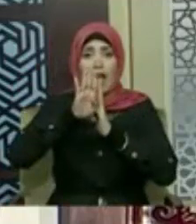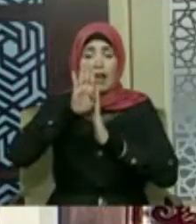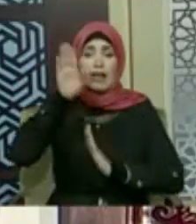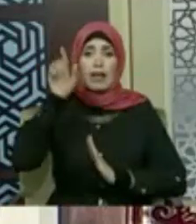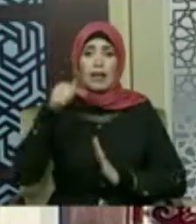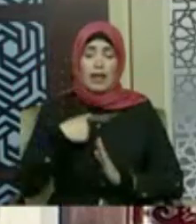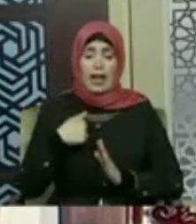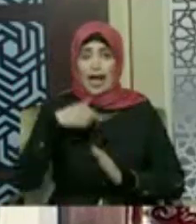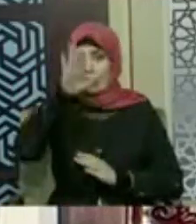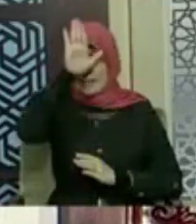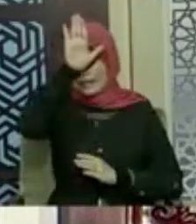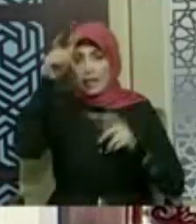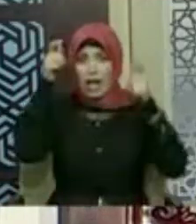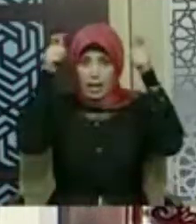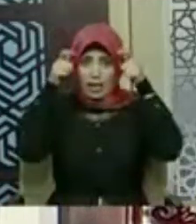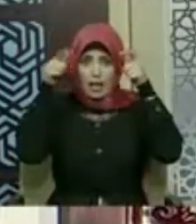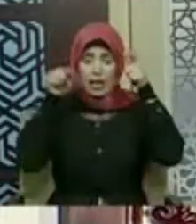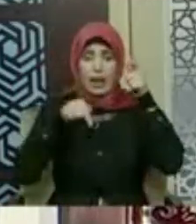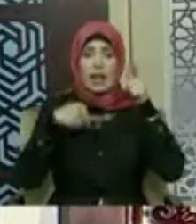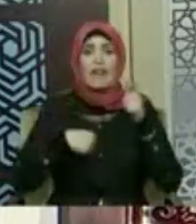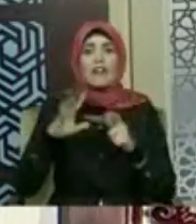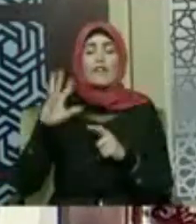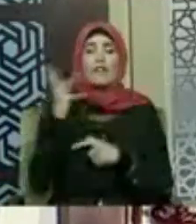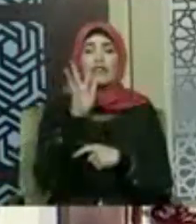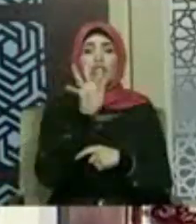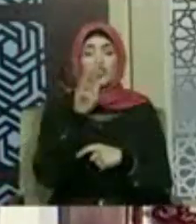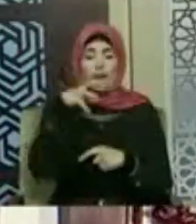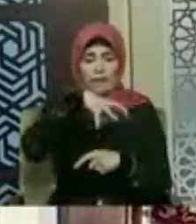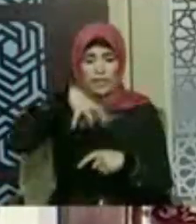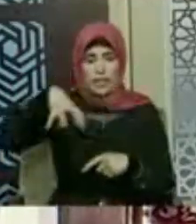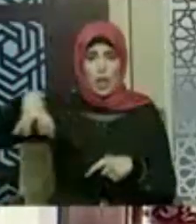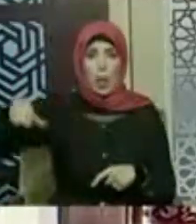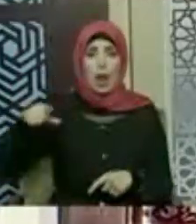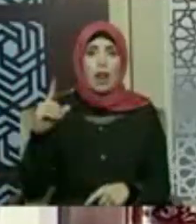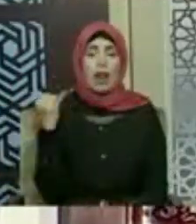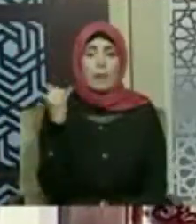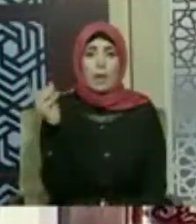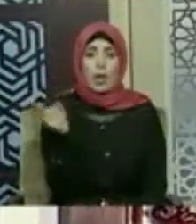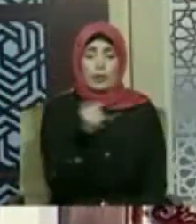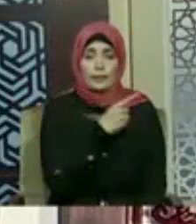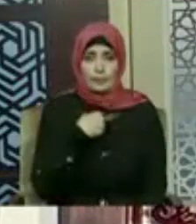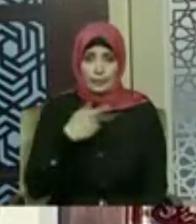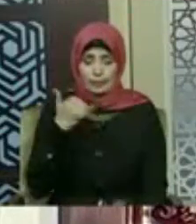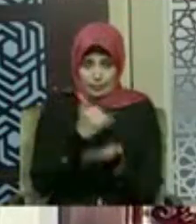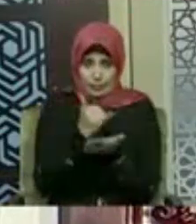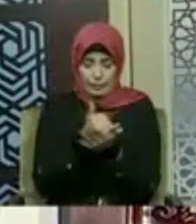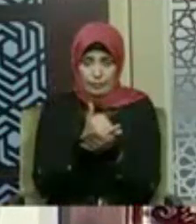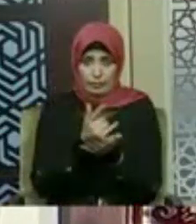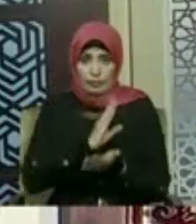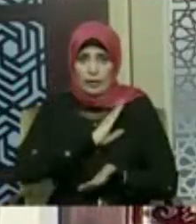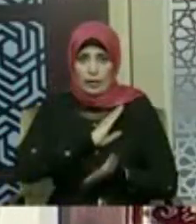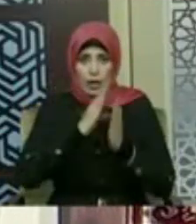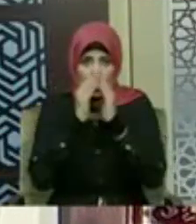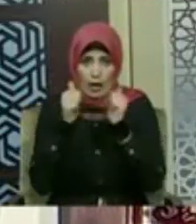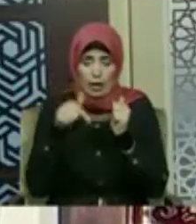أنا تاج العلاء في مفرق الشرق، ودراته فائد عقدي،